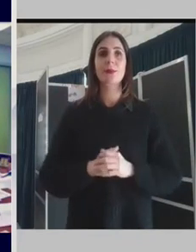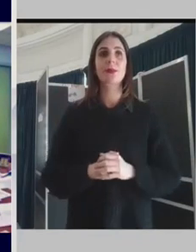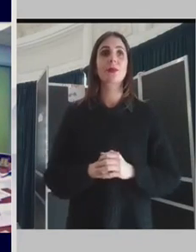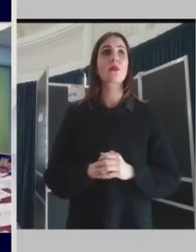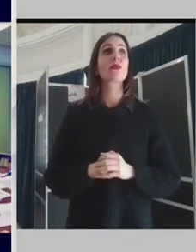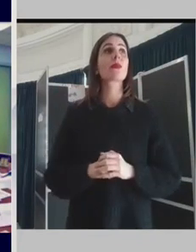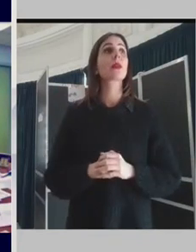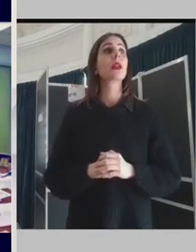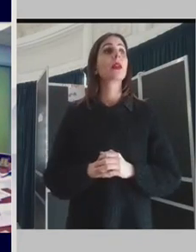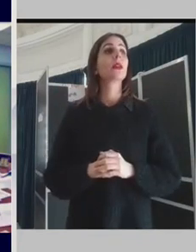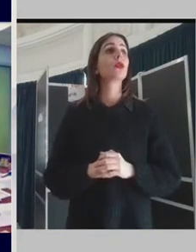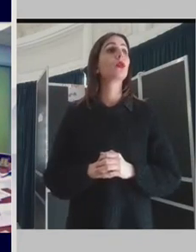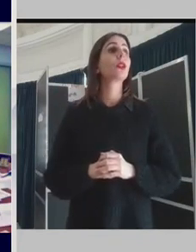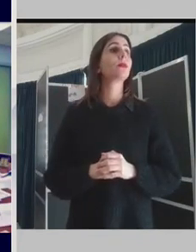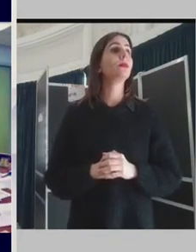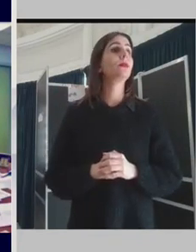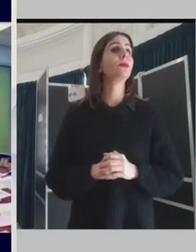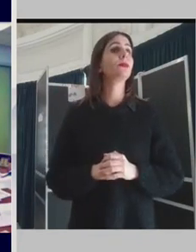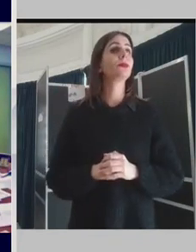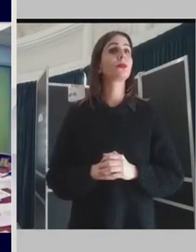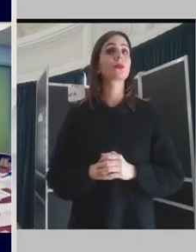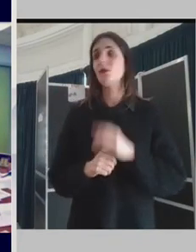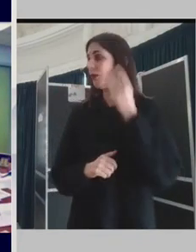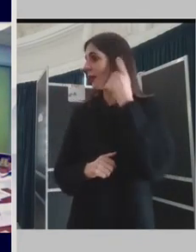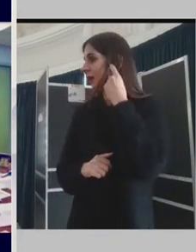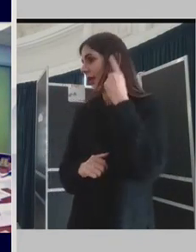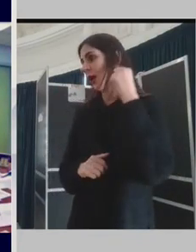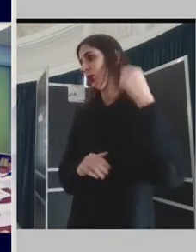La richiesta di condivisione schermo.